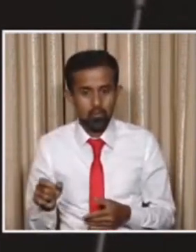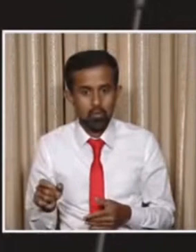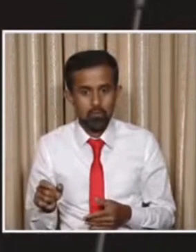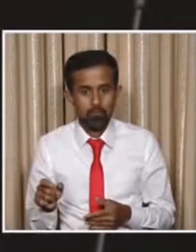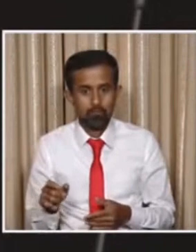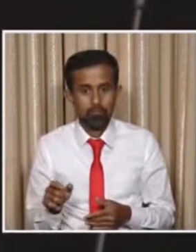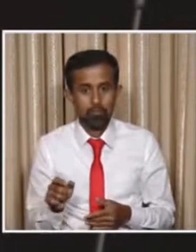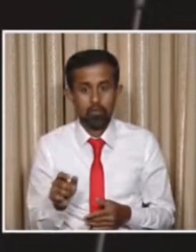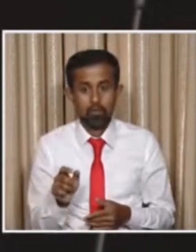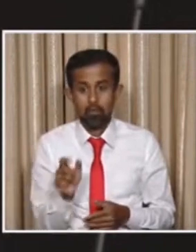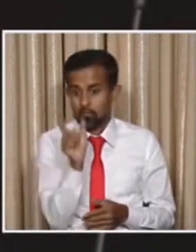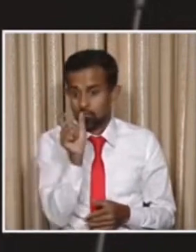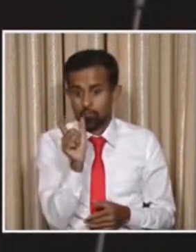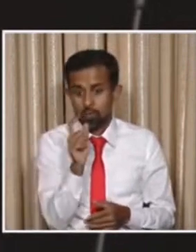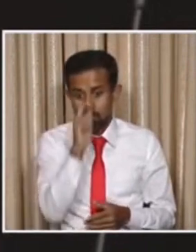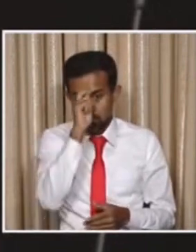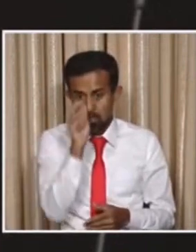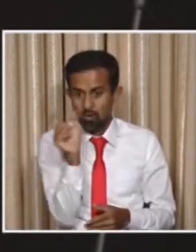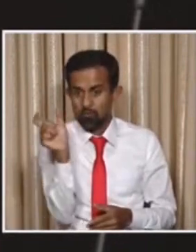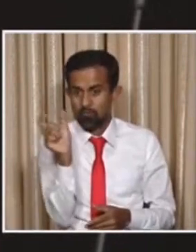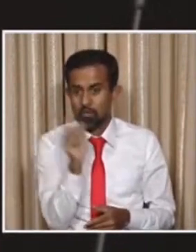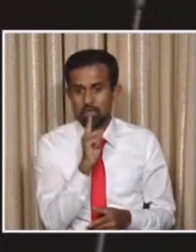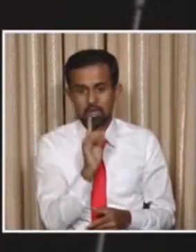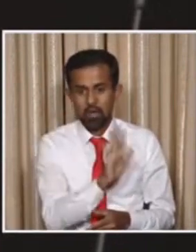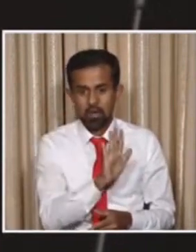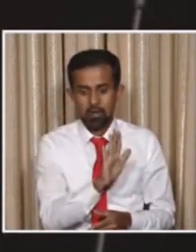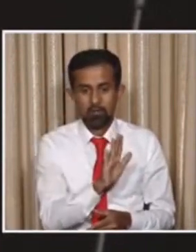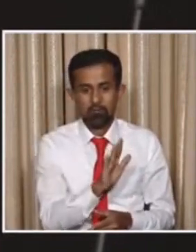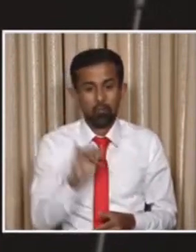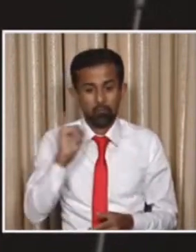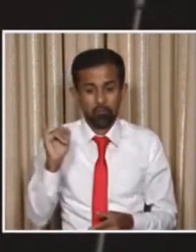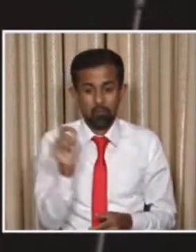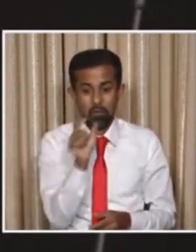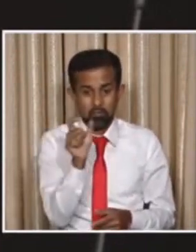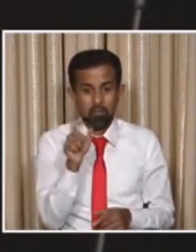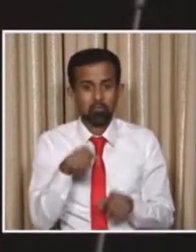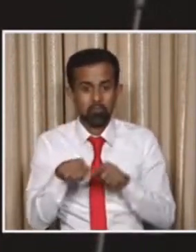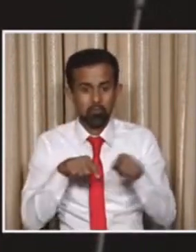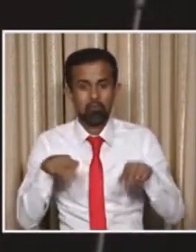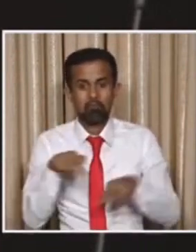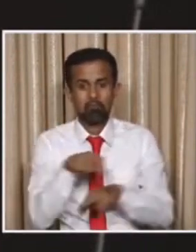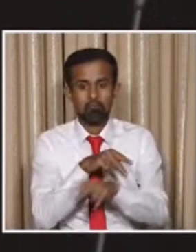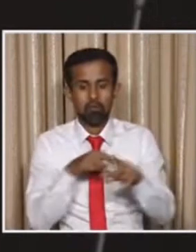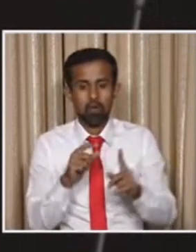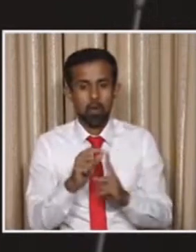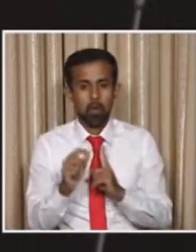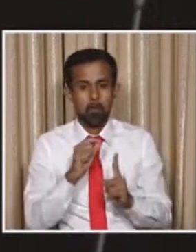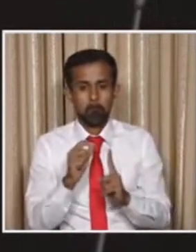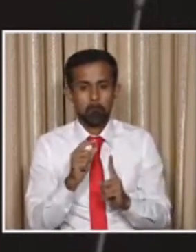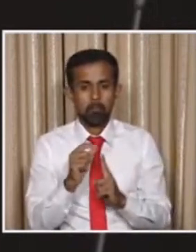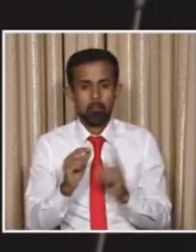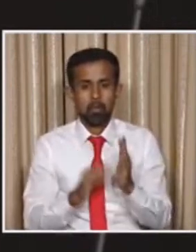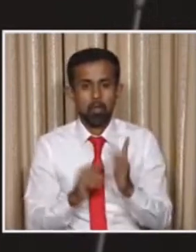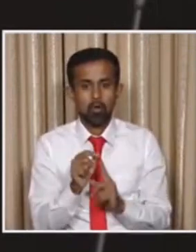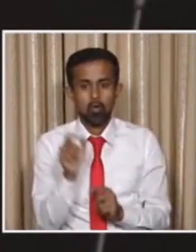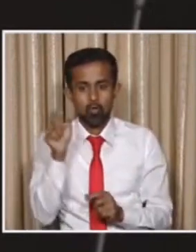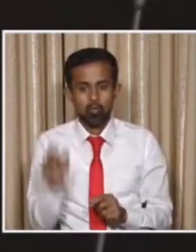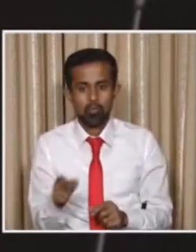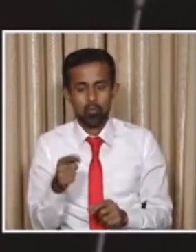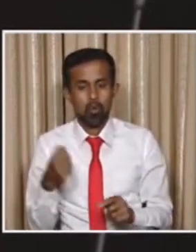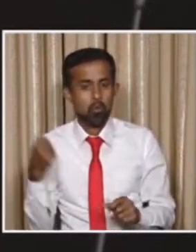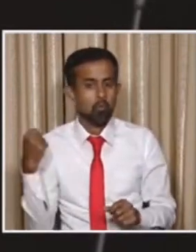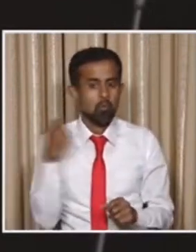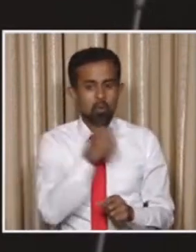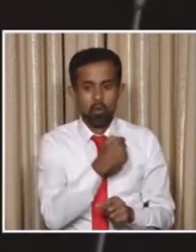etuma kiyanneth naha mokada sakkili kaalakanni wage minissu thamai mehema hasirenne me parliamentuwe mantriwareyakuta pahara denna puluwan